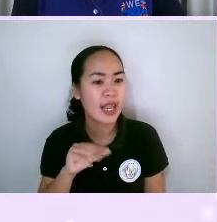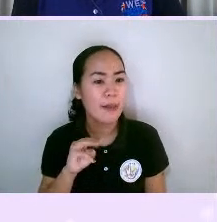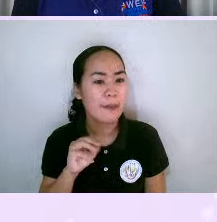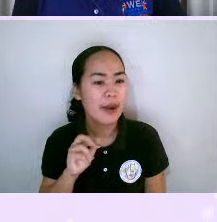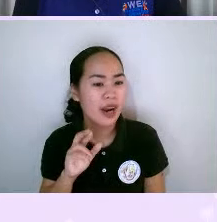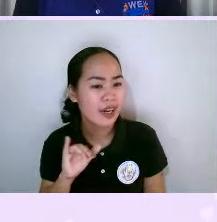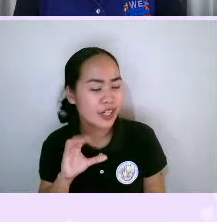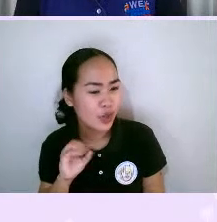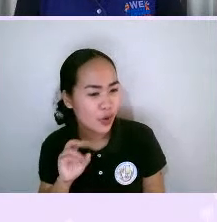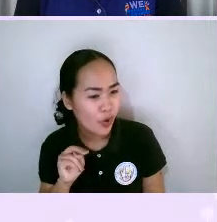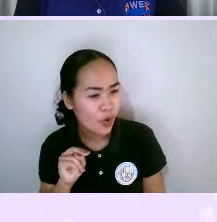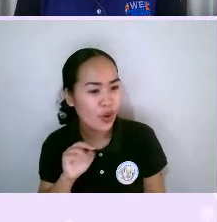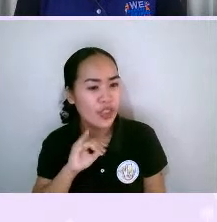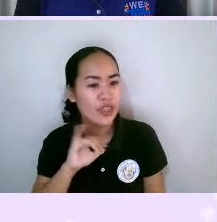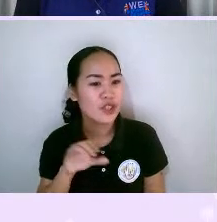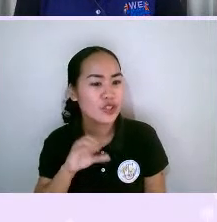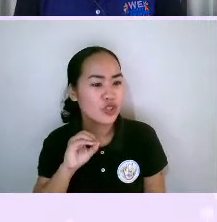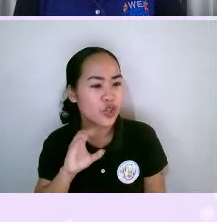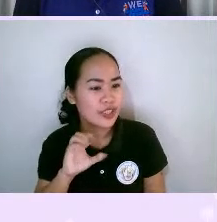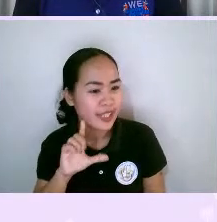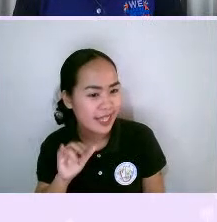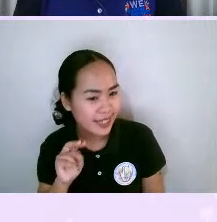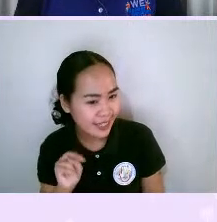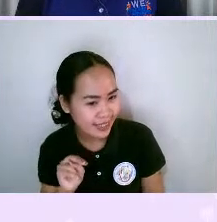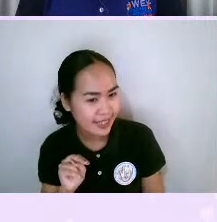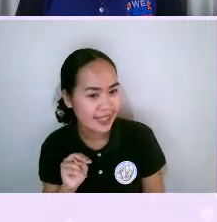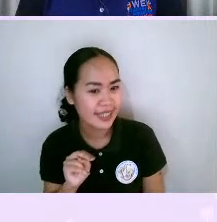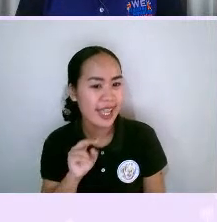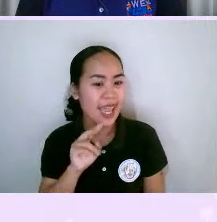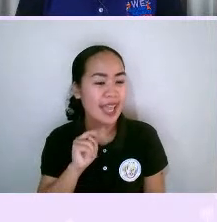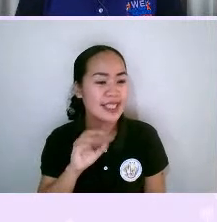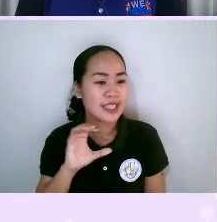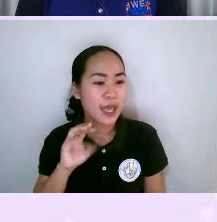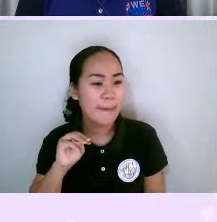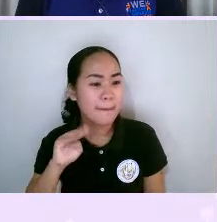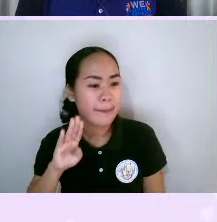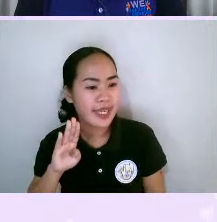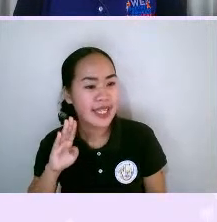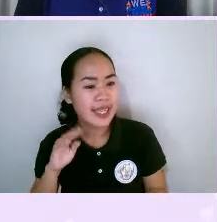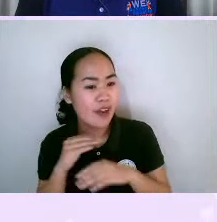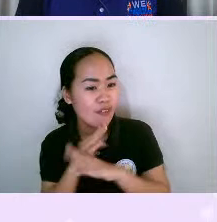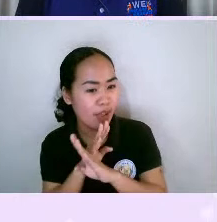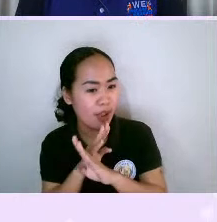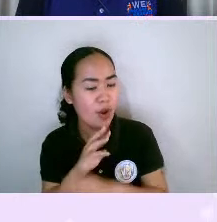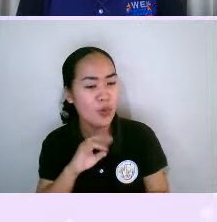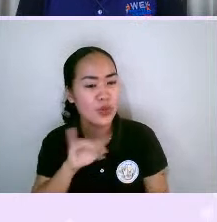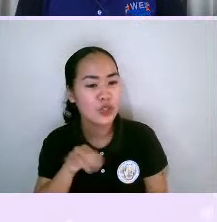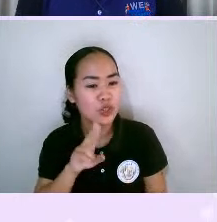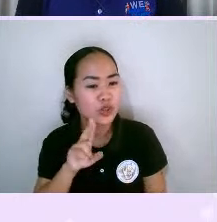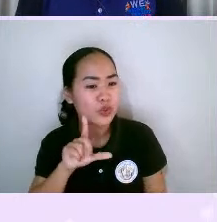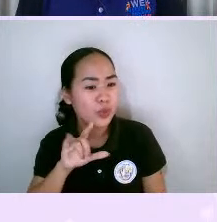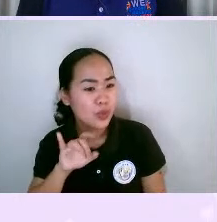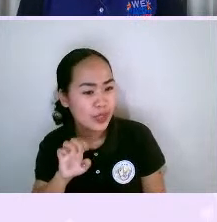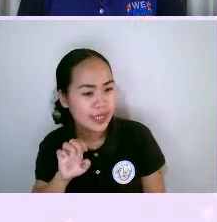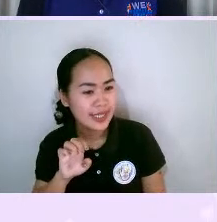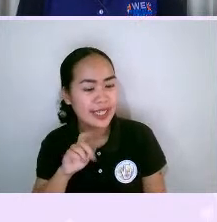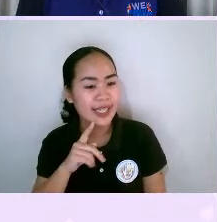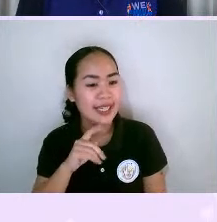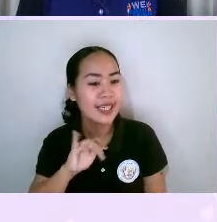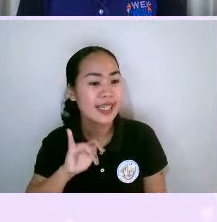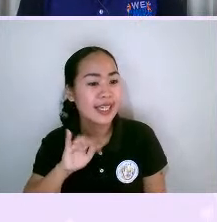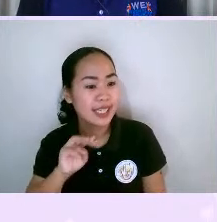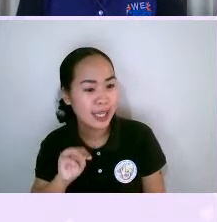Jocelyn Legaspi, NCMB Davao Region, Julie Madeline Jerna, Kim De La Peña, and